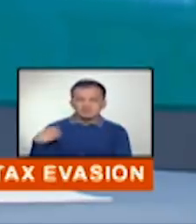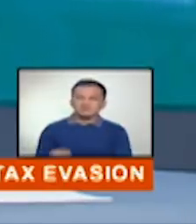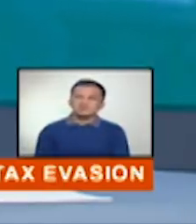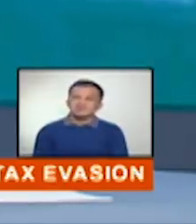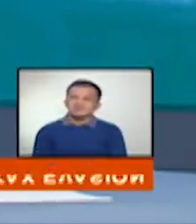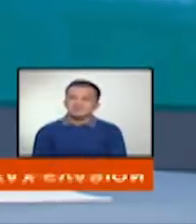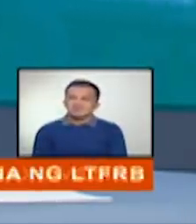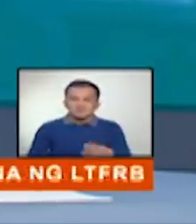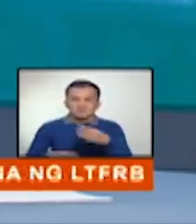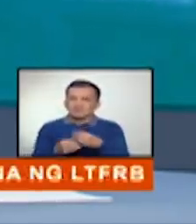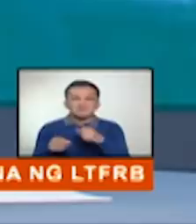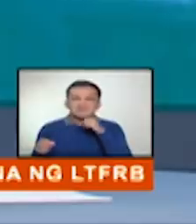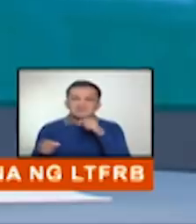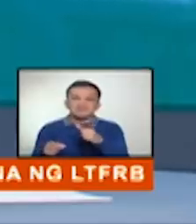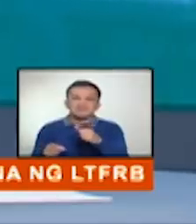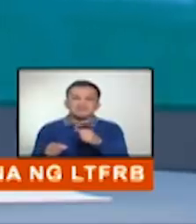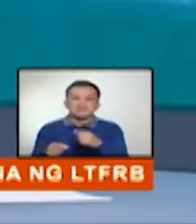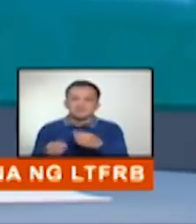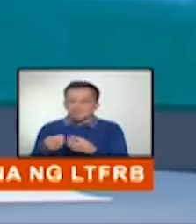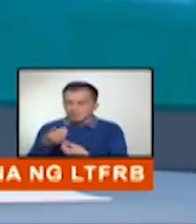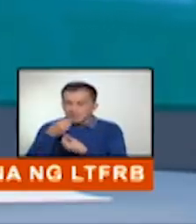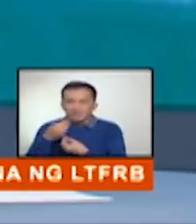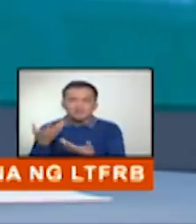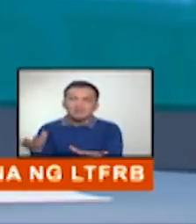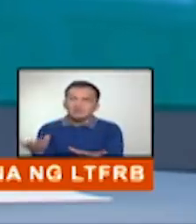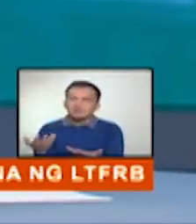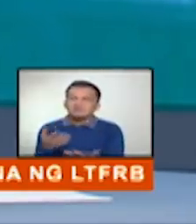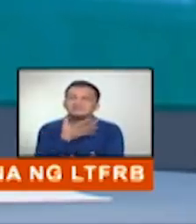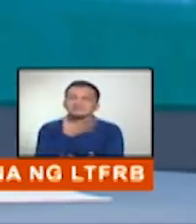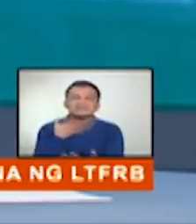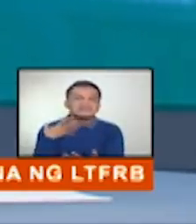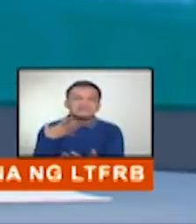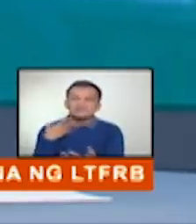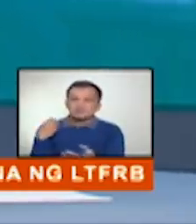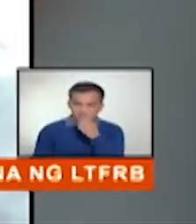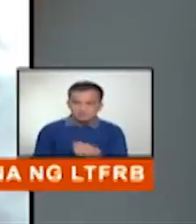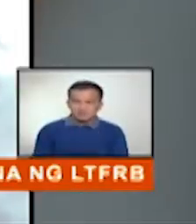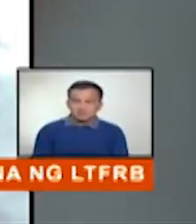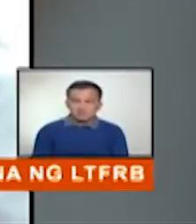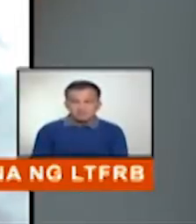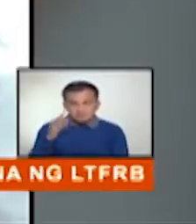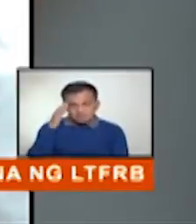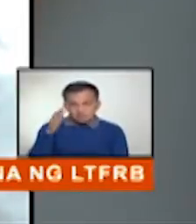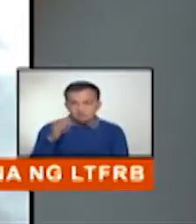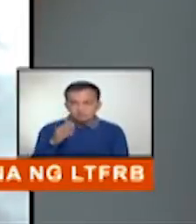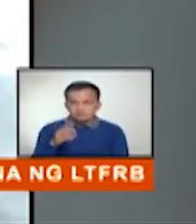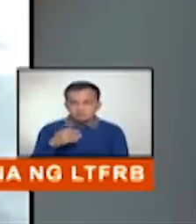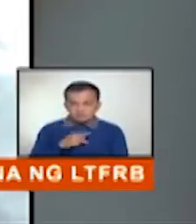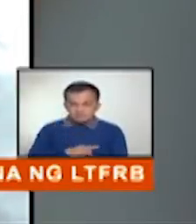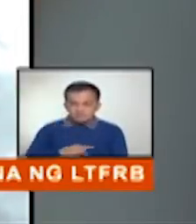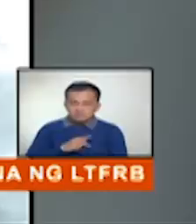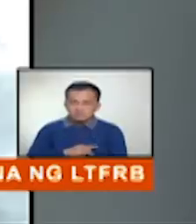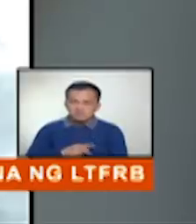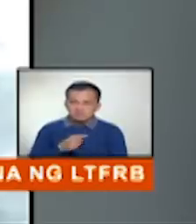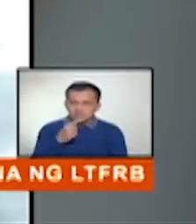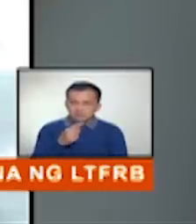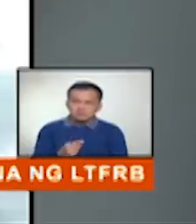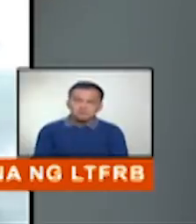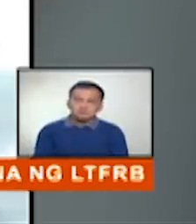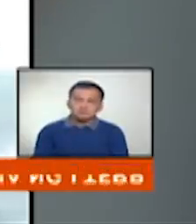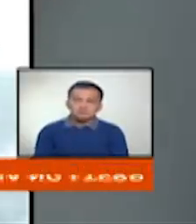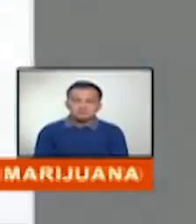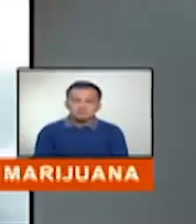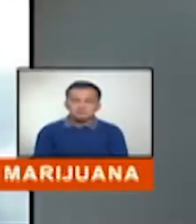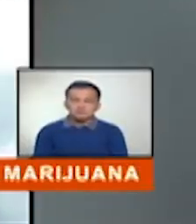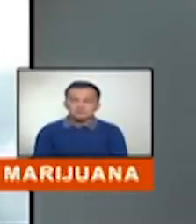amo. Bukod kasi sa hindi siya pinapakain, ubod pa ng manyak ang kanyang amo. Panoorin po natin. Kikiusap ko sa inyo, tulungan na akong